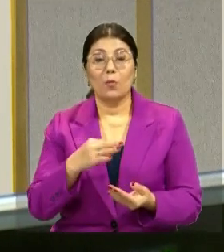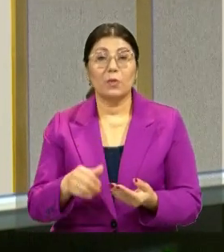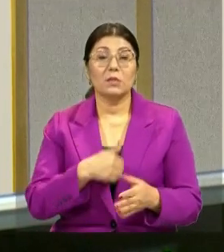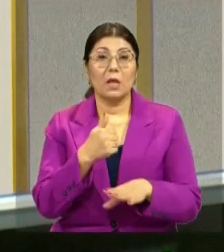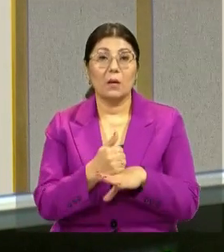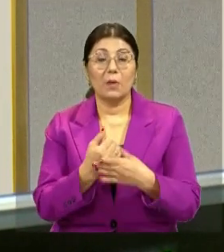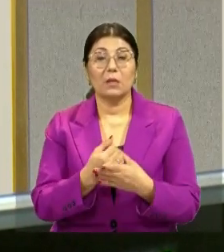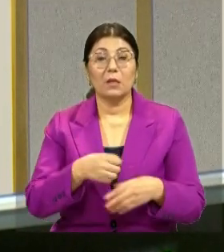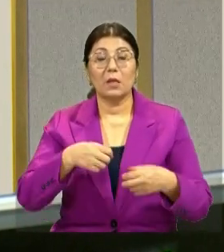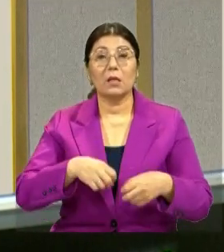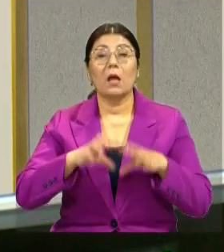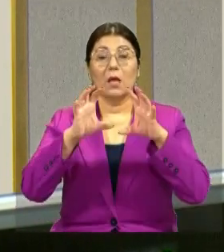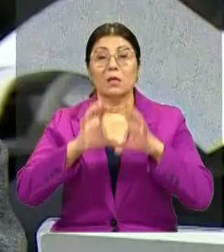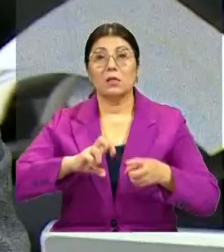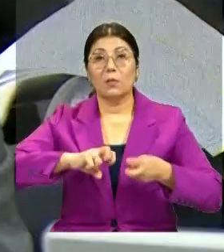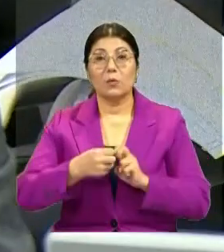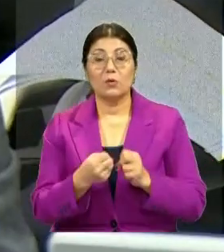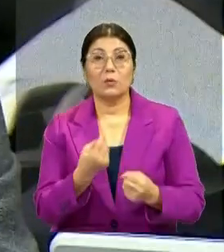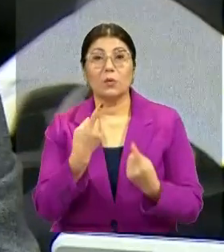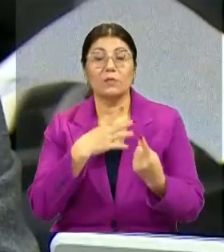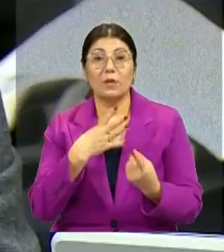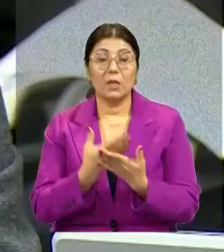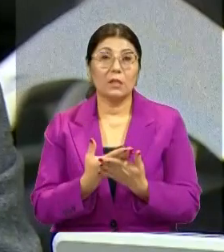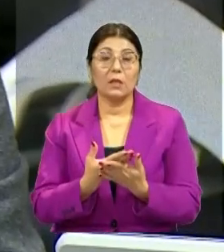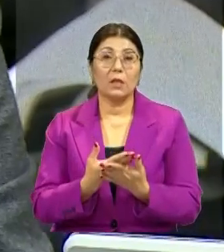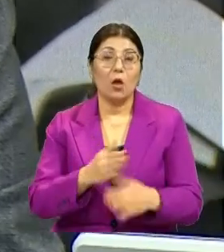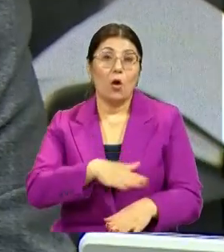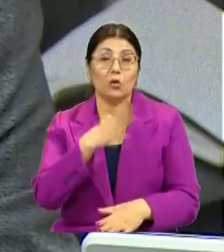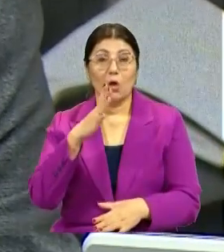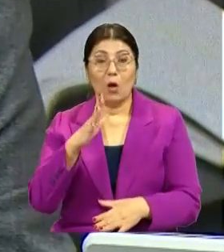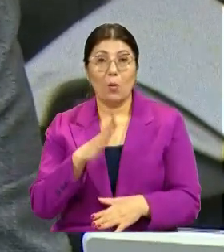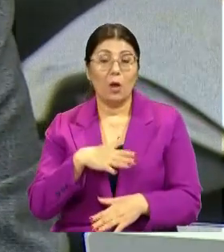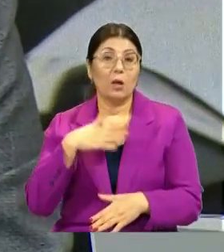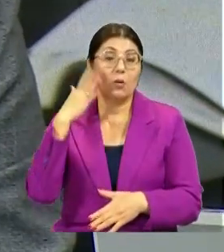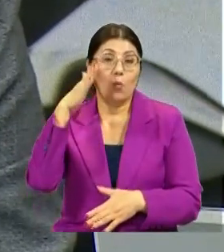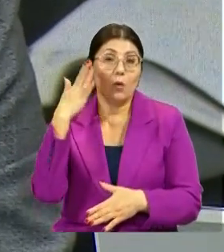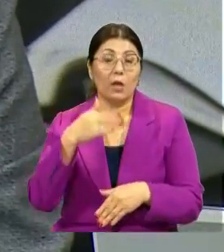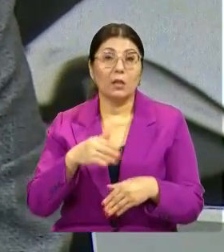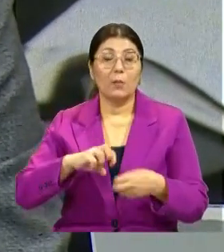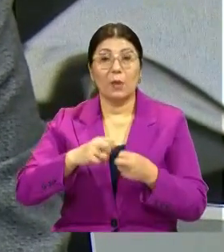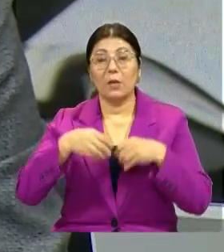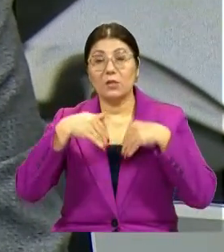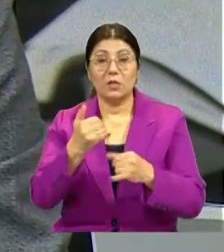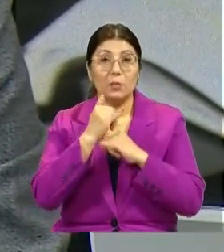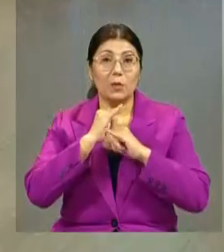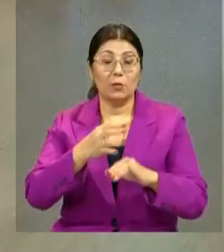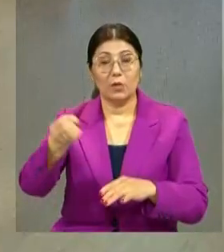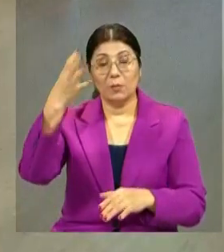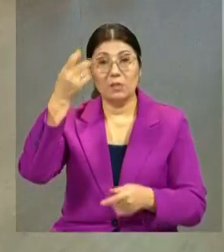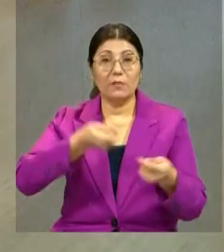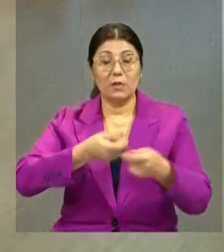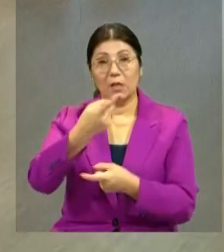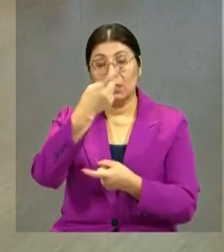заң бұзушылық орын алған жағдайда жедел әрекет ете алмай, ұзақ уақыт ойланып отырған білім басқармасының басшысын сынға алды.